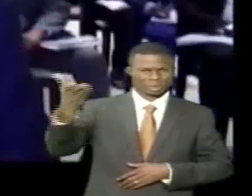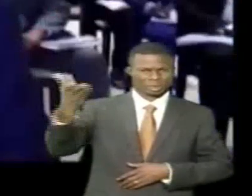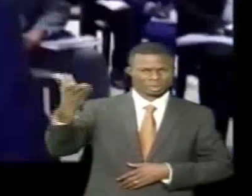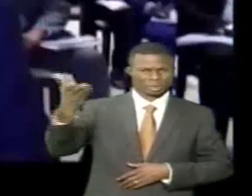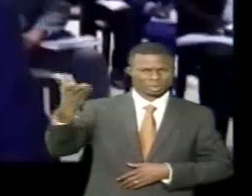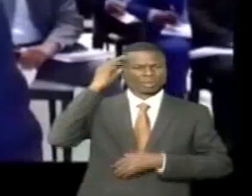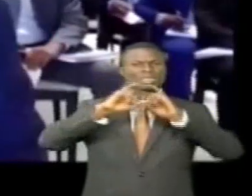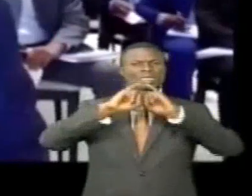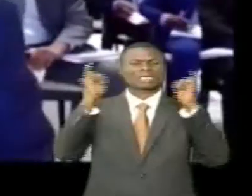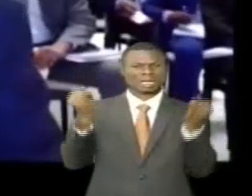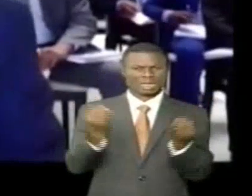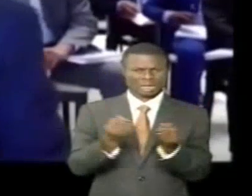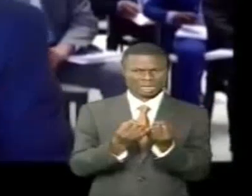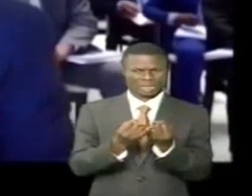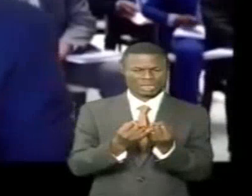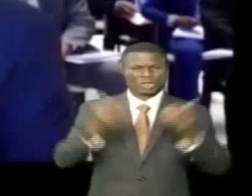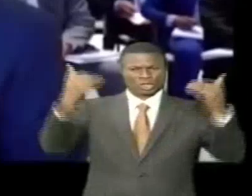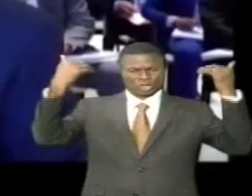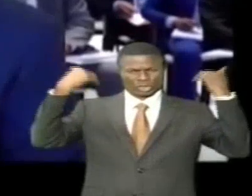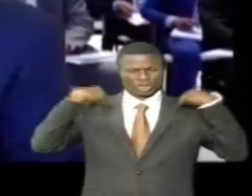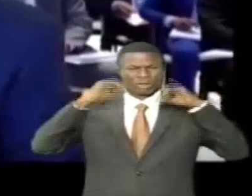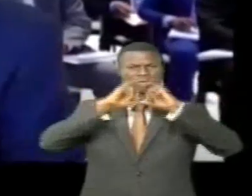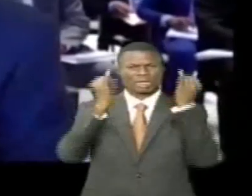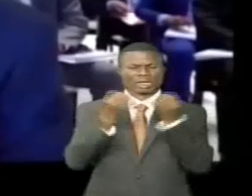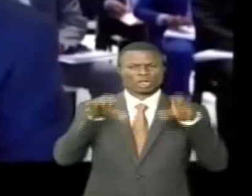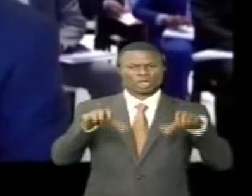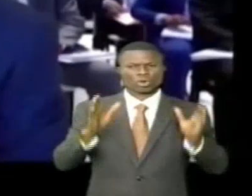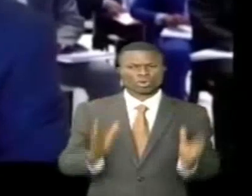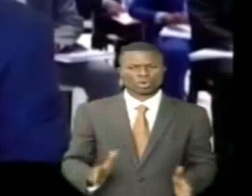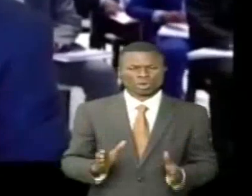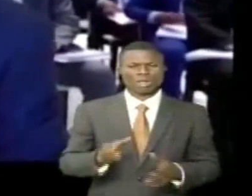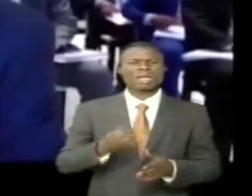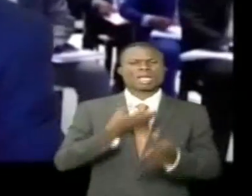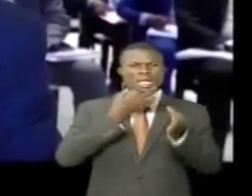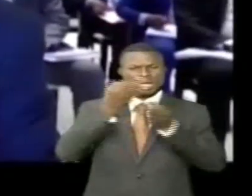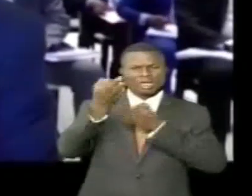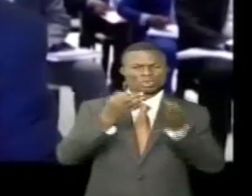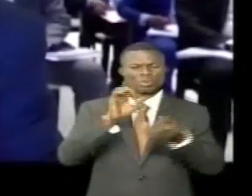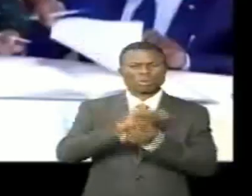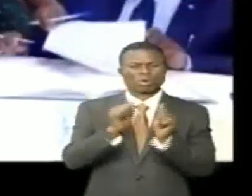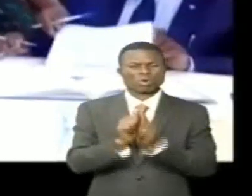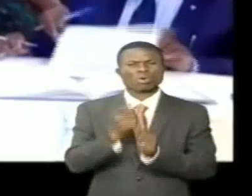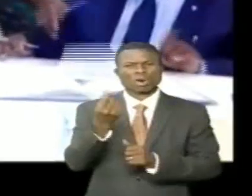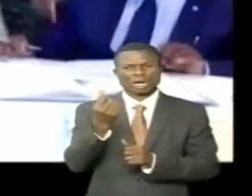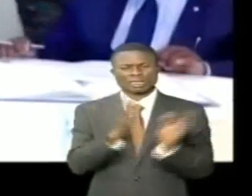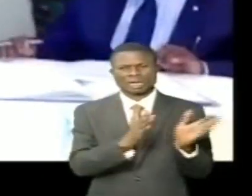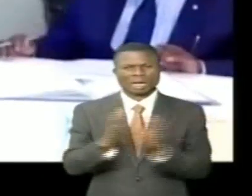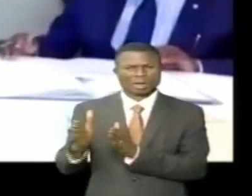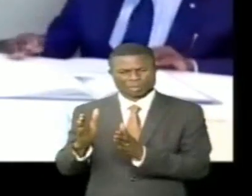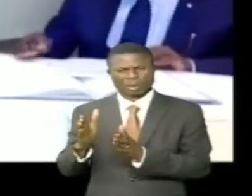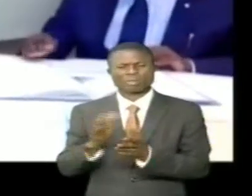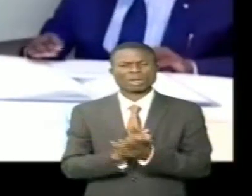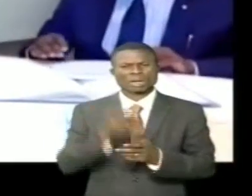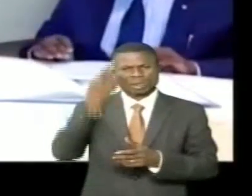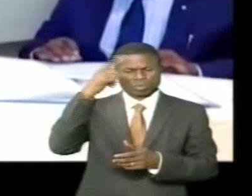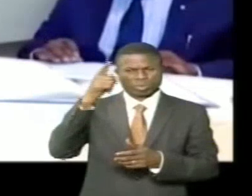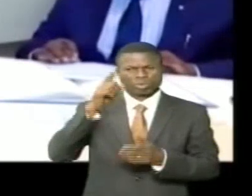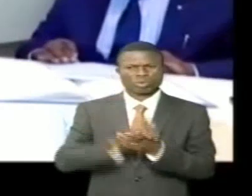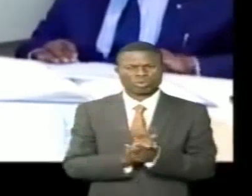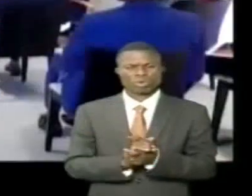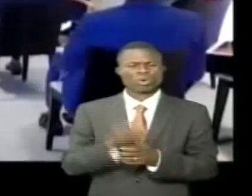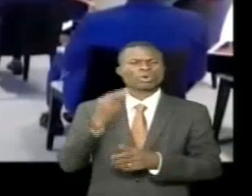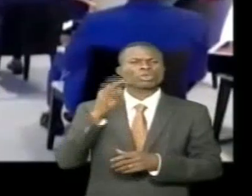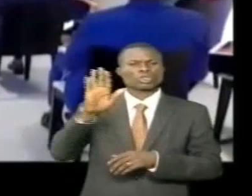Palouku Kambia, patron de l'industrie congolaise, évoque divers financements mis en place par le gouvernement à travers son